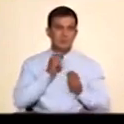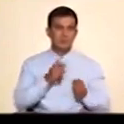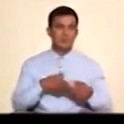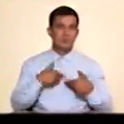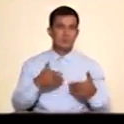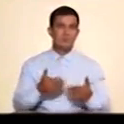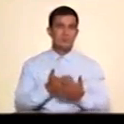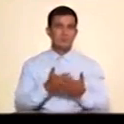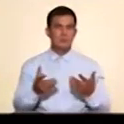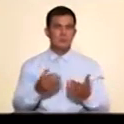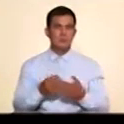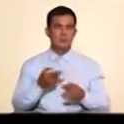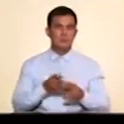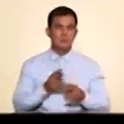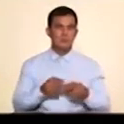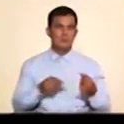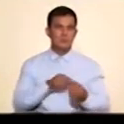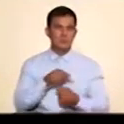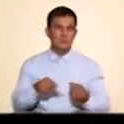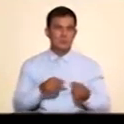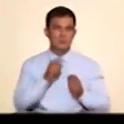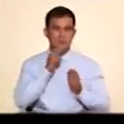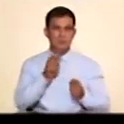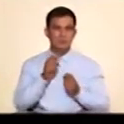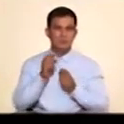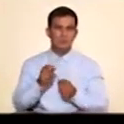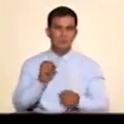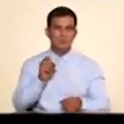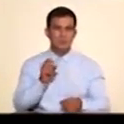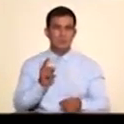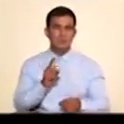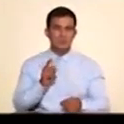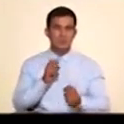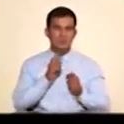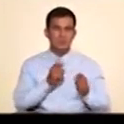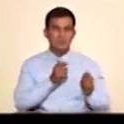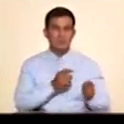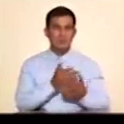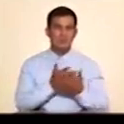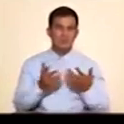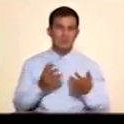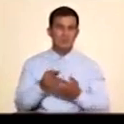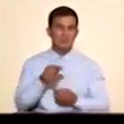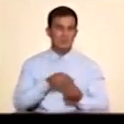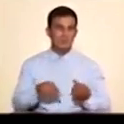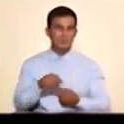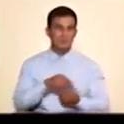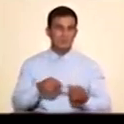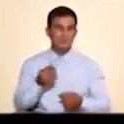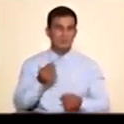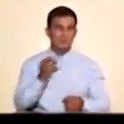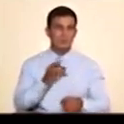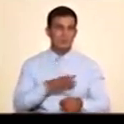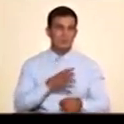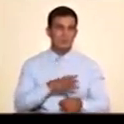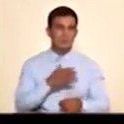qimmatbaho buyumlar almashuvi ham bir-birlari bilan o'zaro savdo aloqalarini olib borganligini guvohi